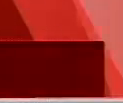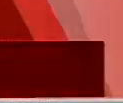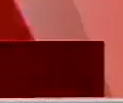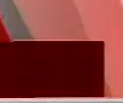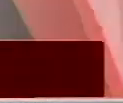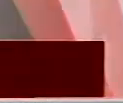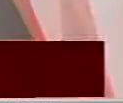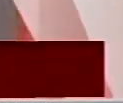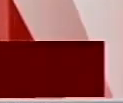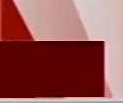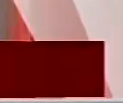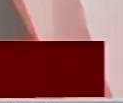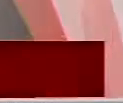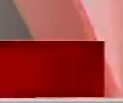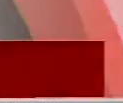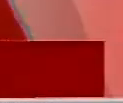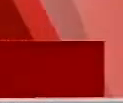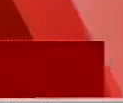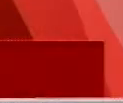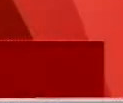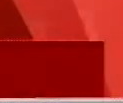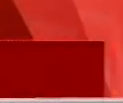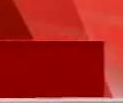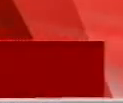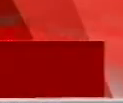impeachment proceeding na ito.